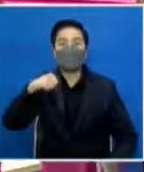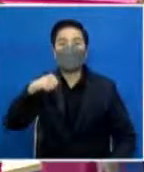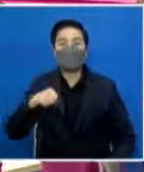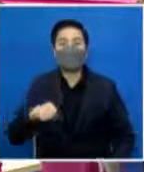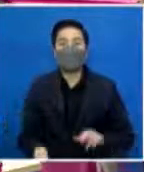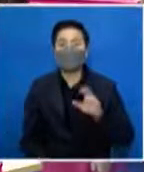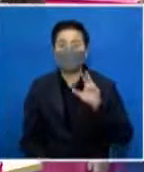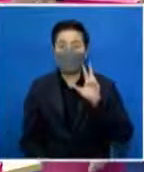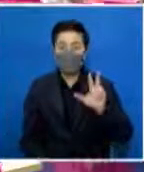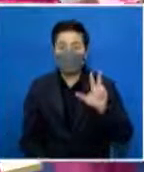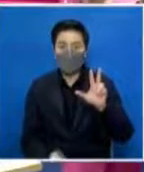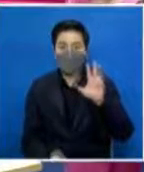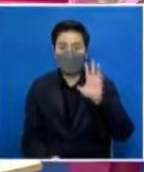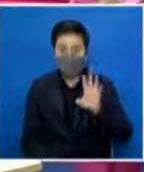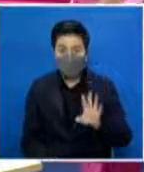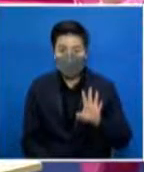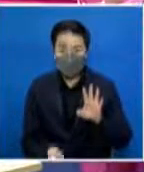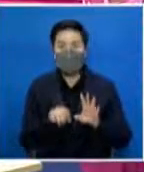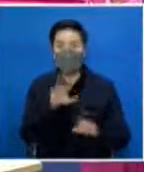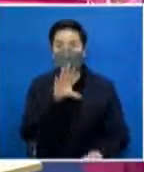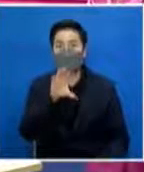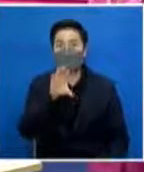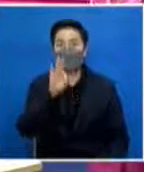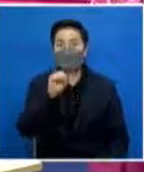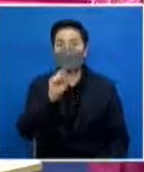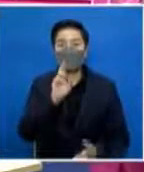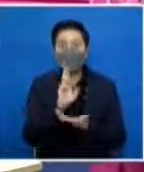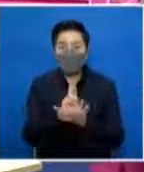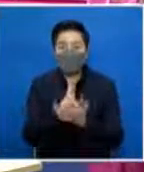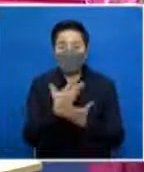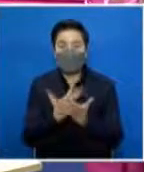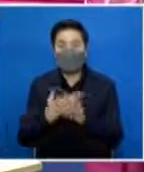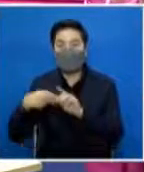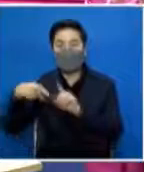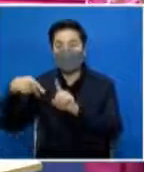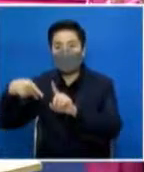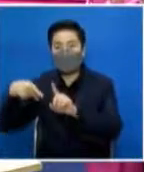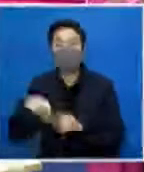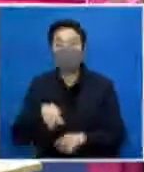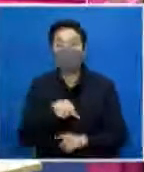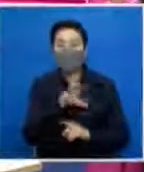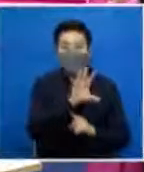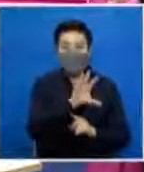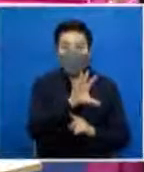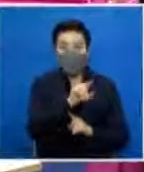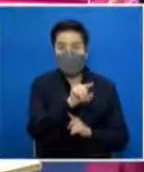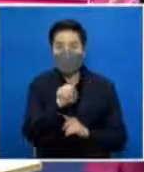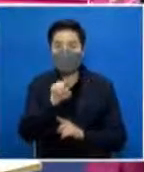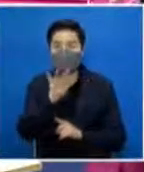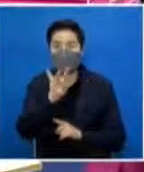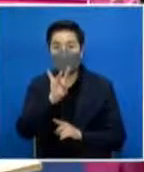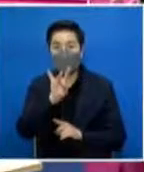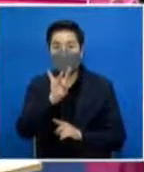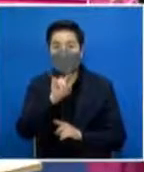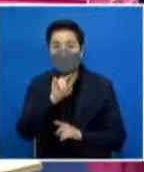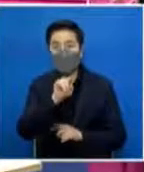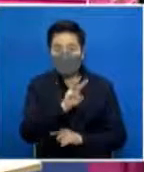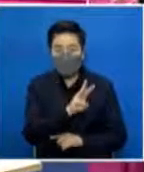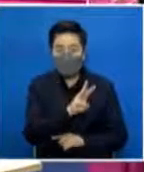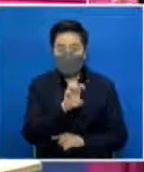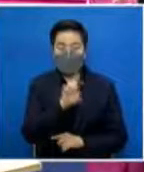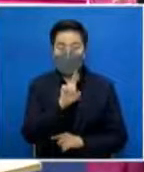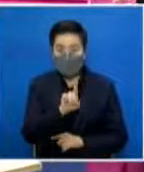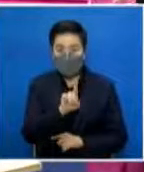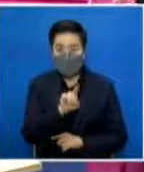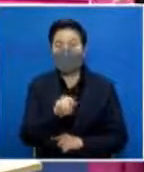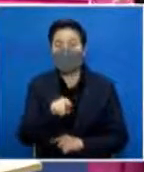ที่3และงวดที่4จำนวน590อันดับอันดับละ 1,000 บาทงวดที่5ถึงงวดที่8และงวดที่601